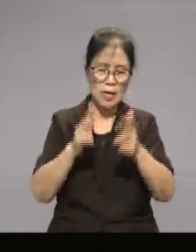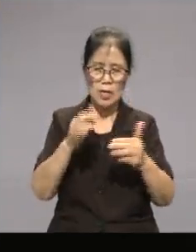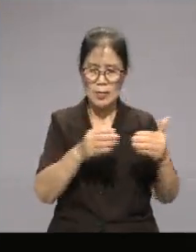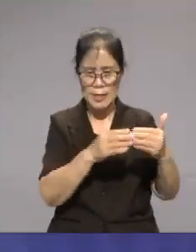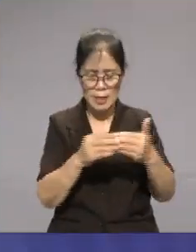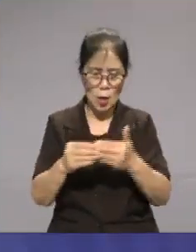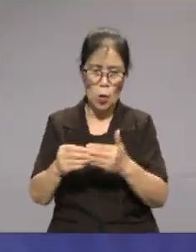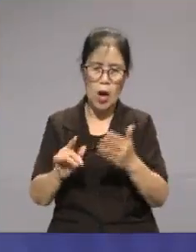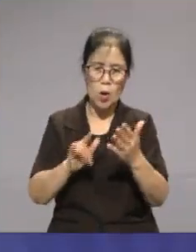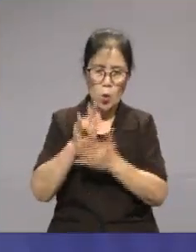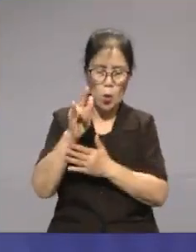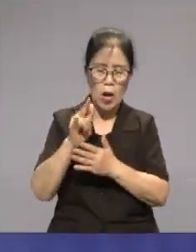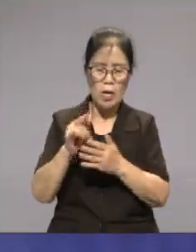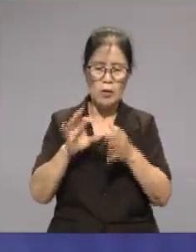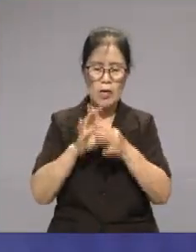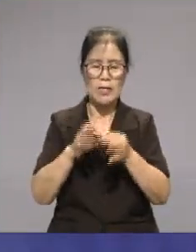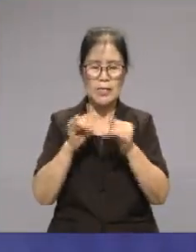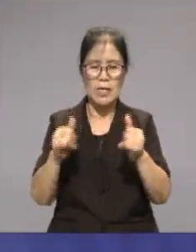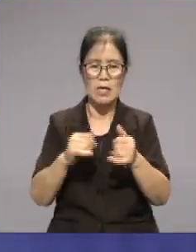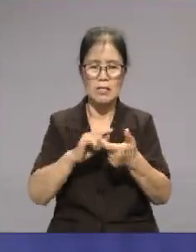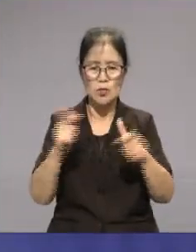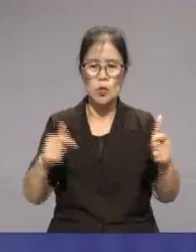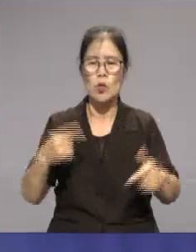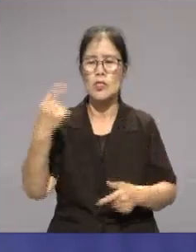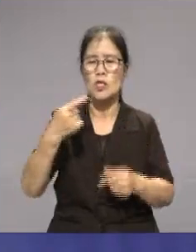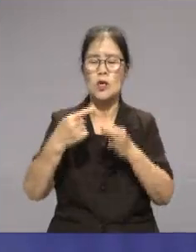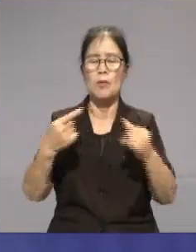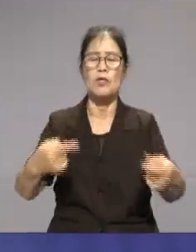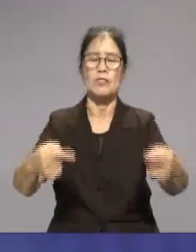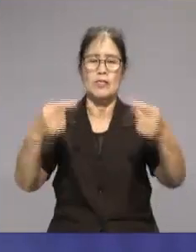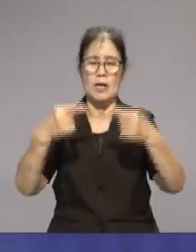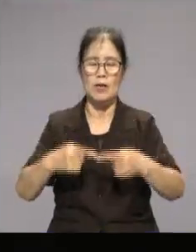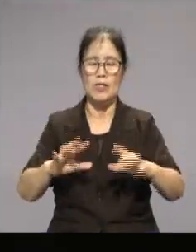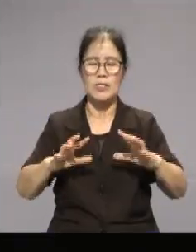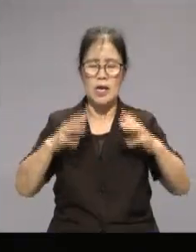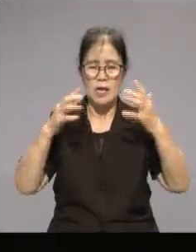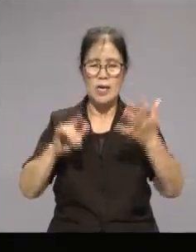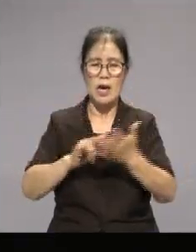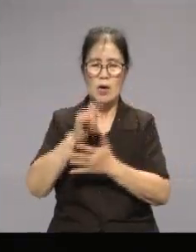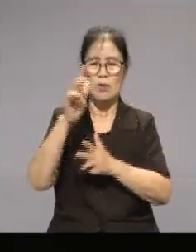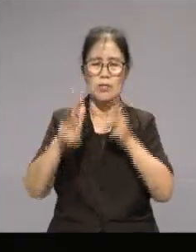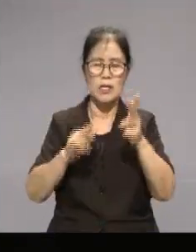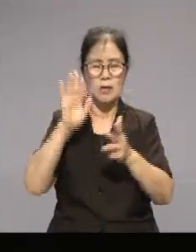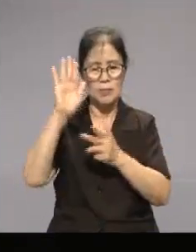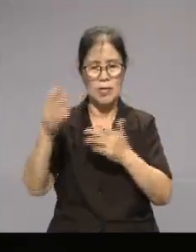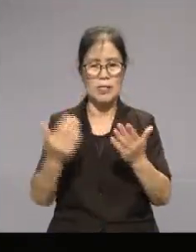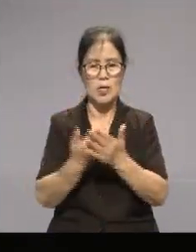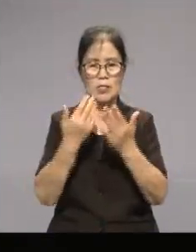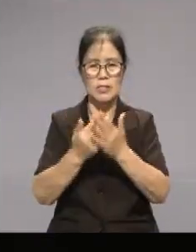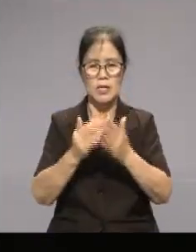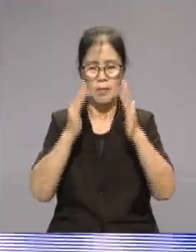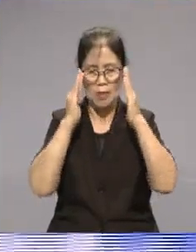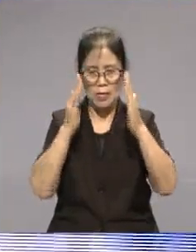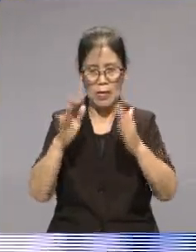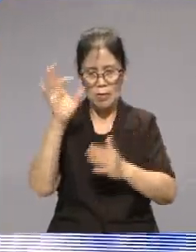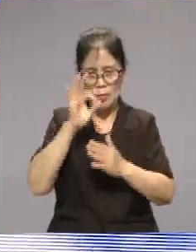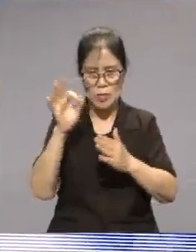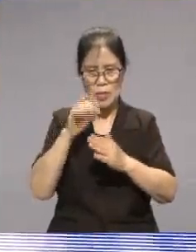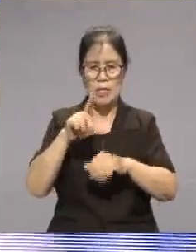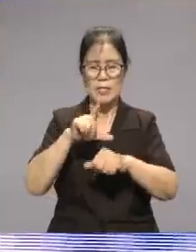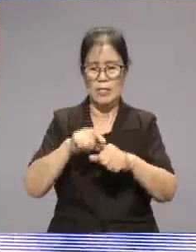리더와 공항 항공사 관계자 등총 천여 명이 참가해 세계 항공산업의 미래 성장 방향을 모색하는